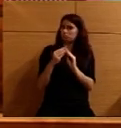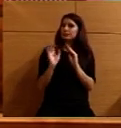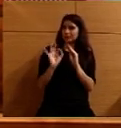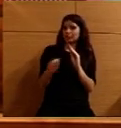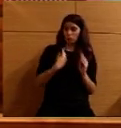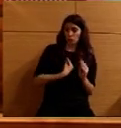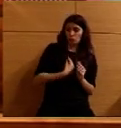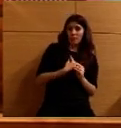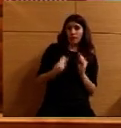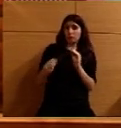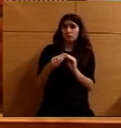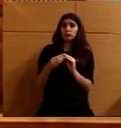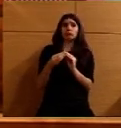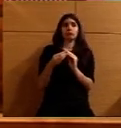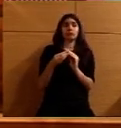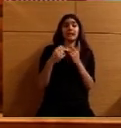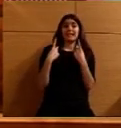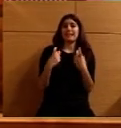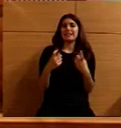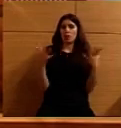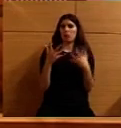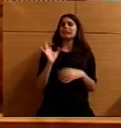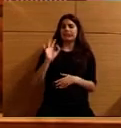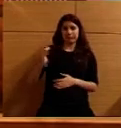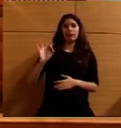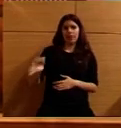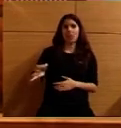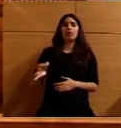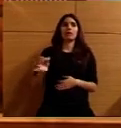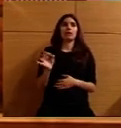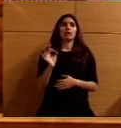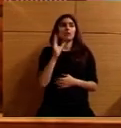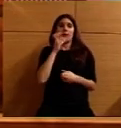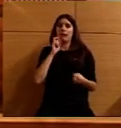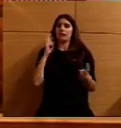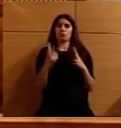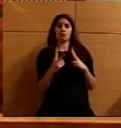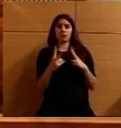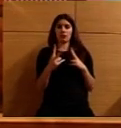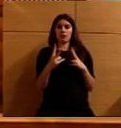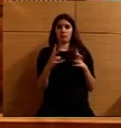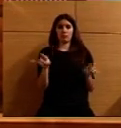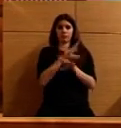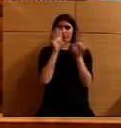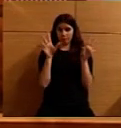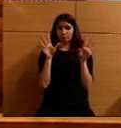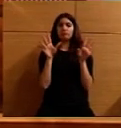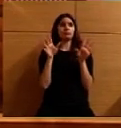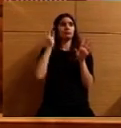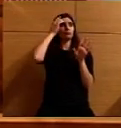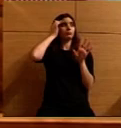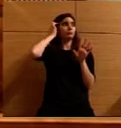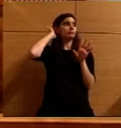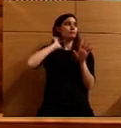la preocupació, el diagnòstic i la necessitat també de donar resposta en el marc que vostè